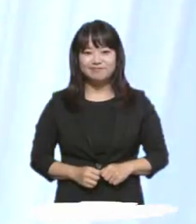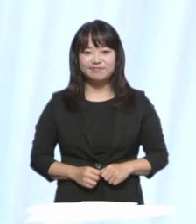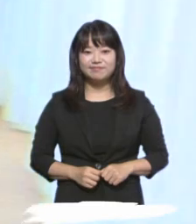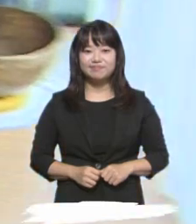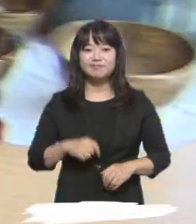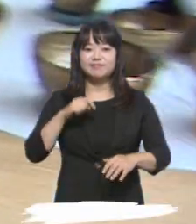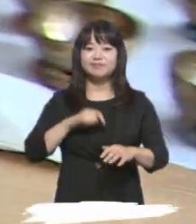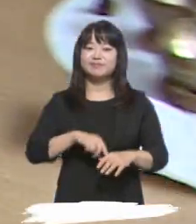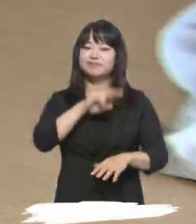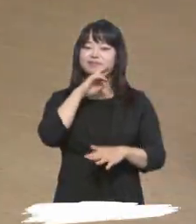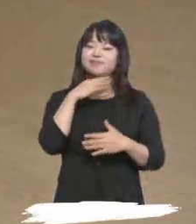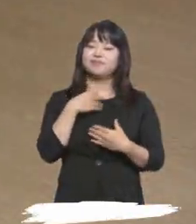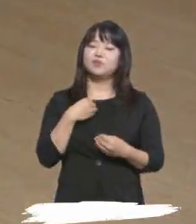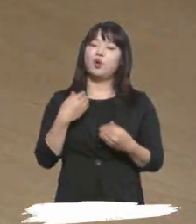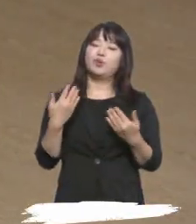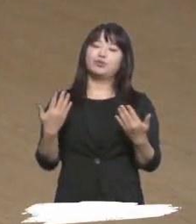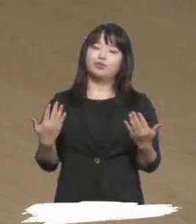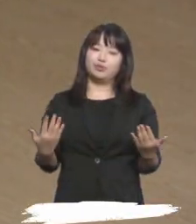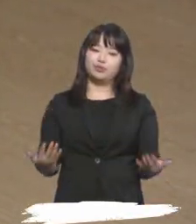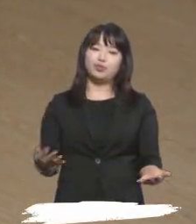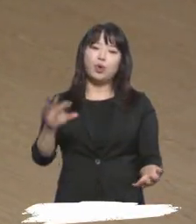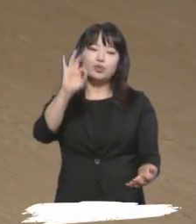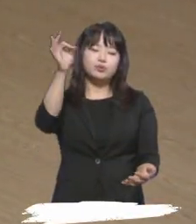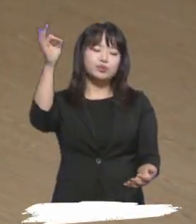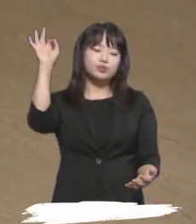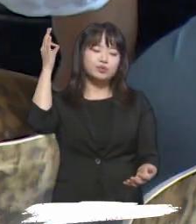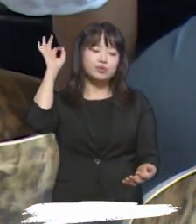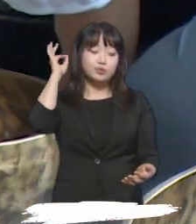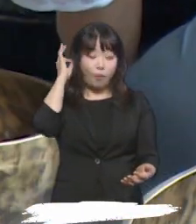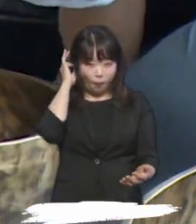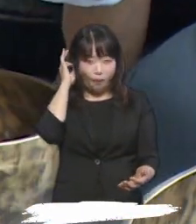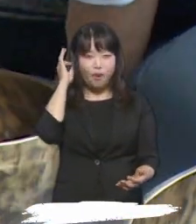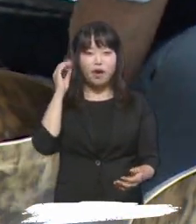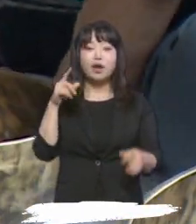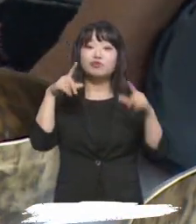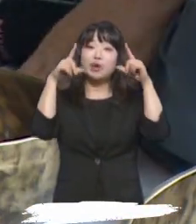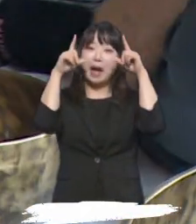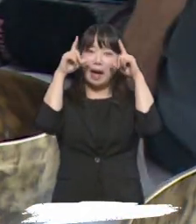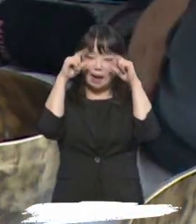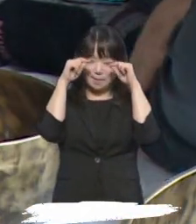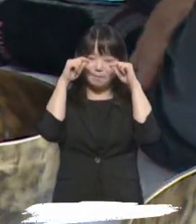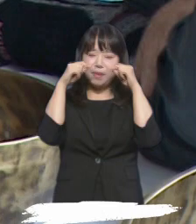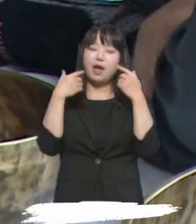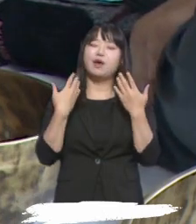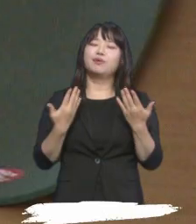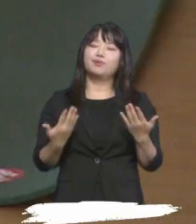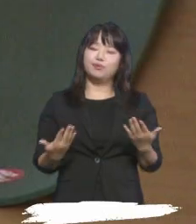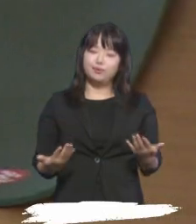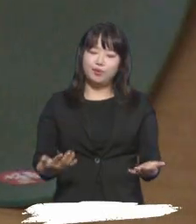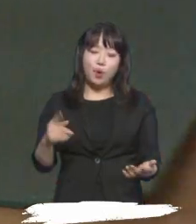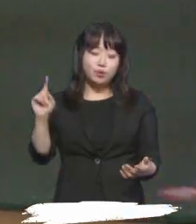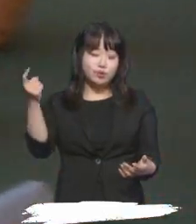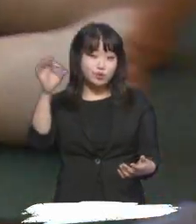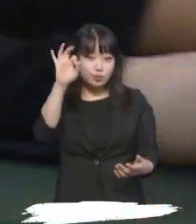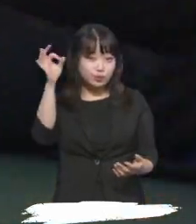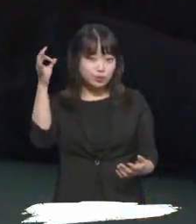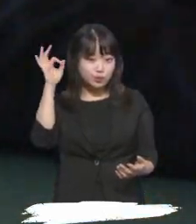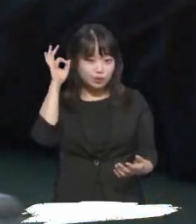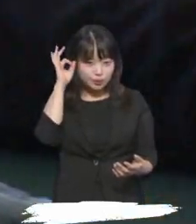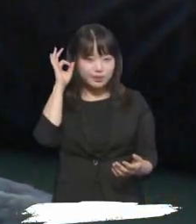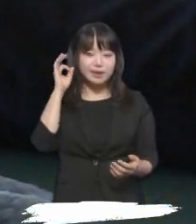편안한 자세로 누워 소리에 집중합니다. 눈을 감고 명상에 빠져드는 소리 명상